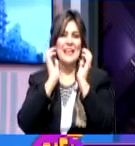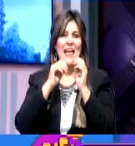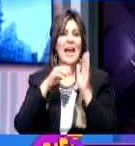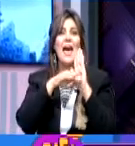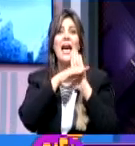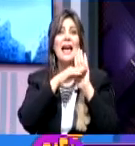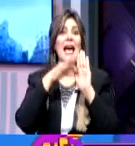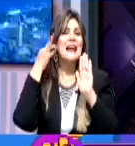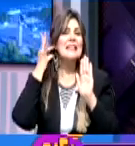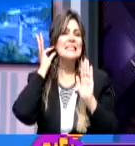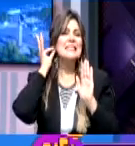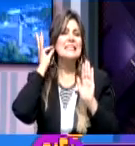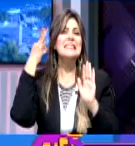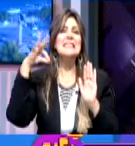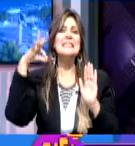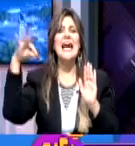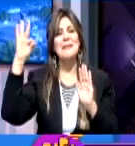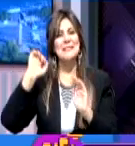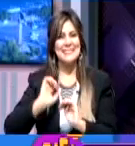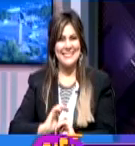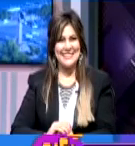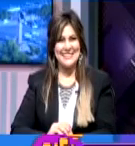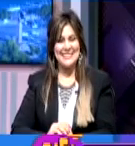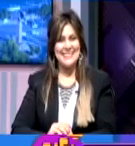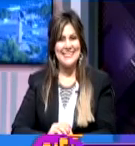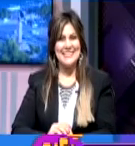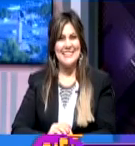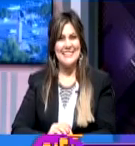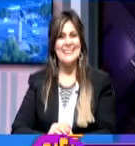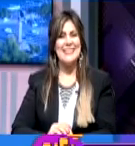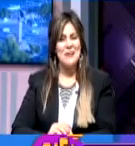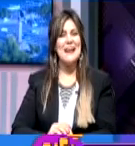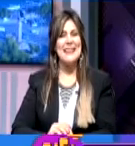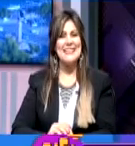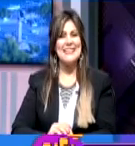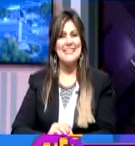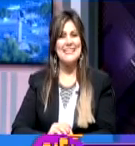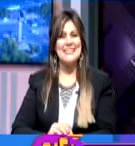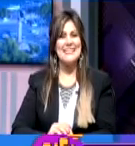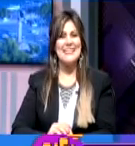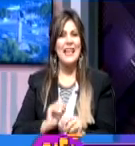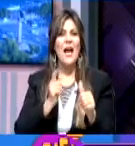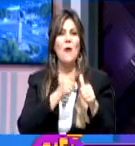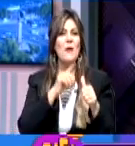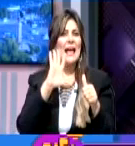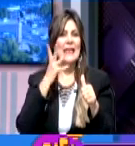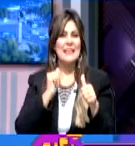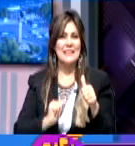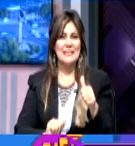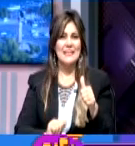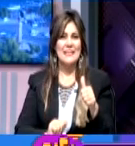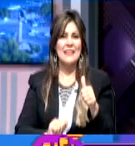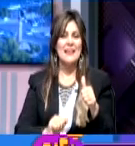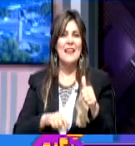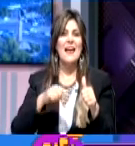الذهبي، يعني زي قطعه من الذهب. تمام. طيب اول حاجه معالي